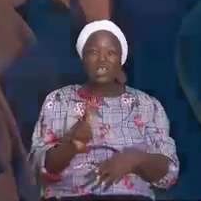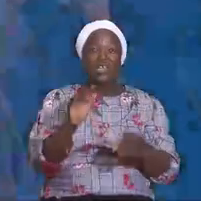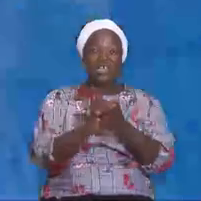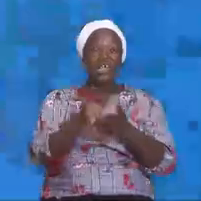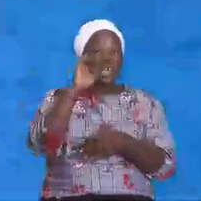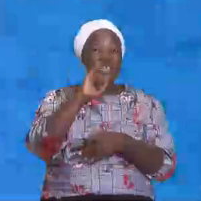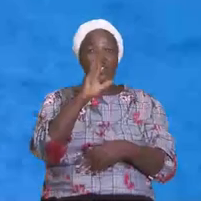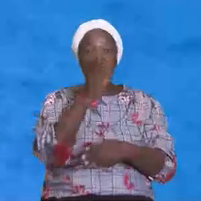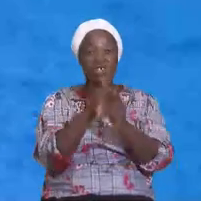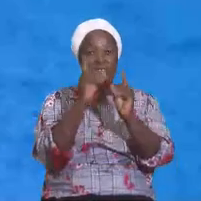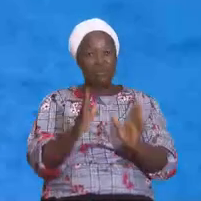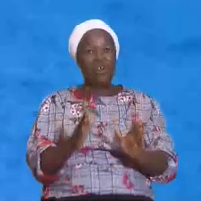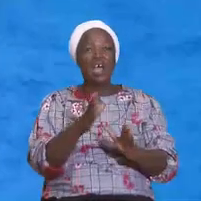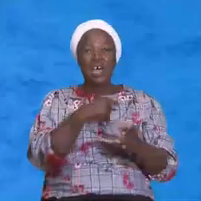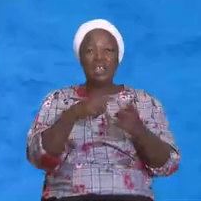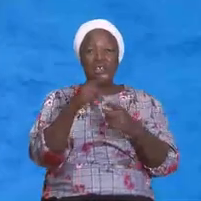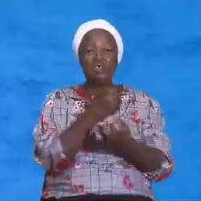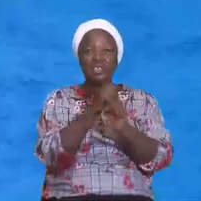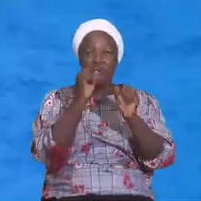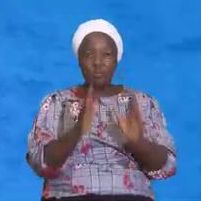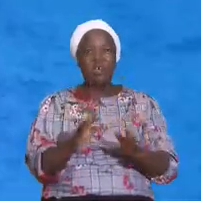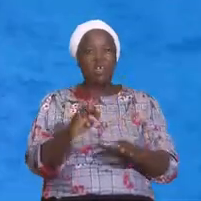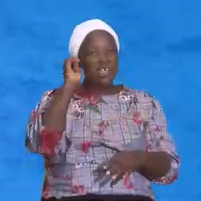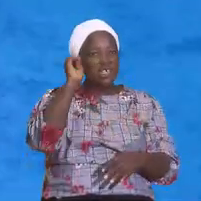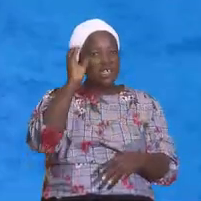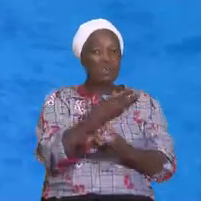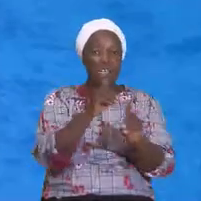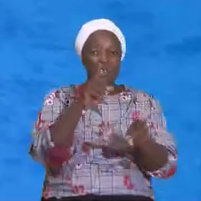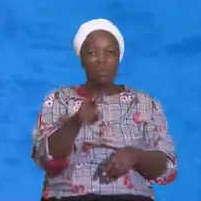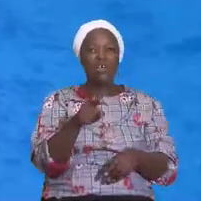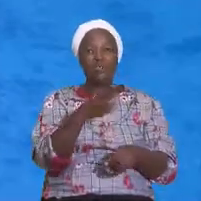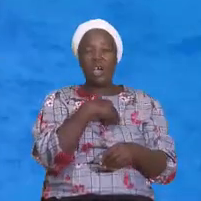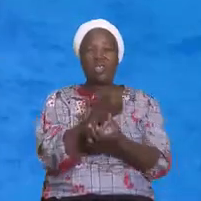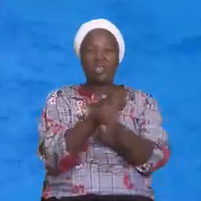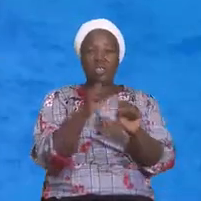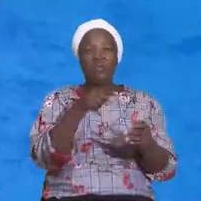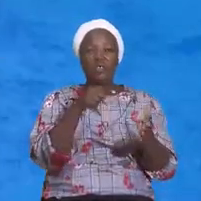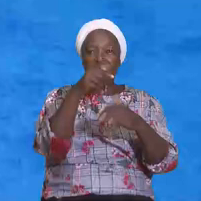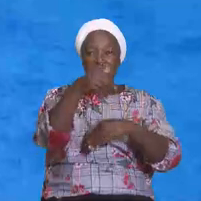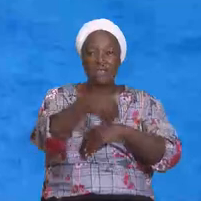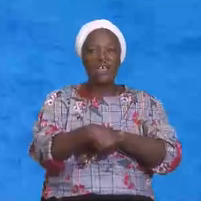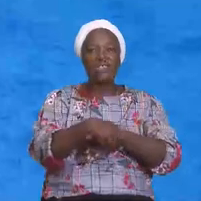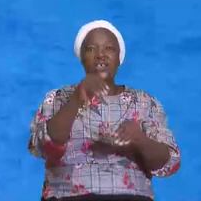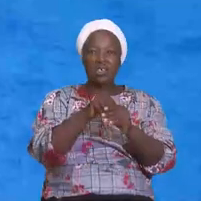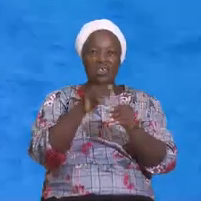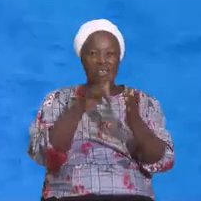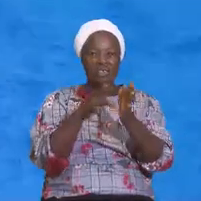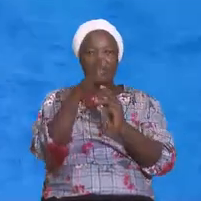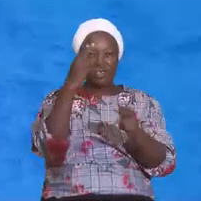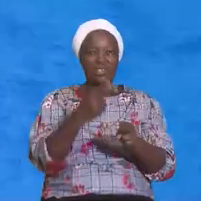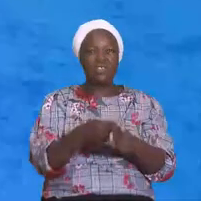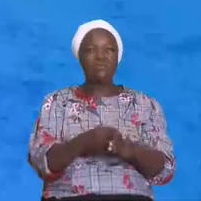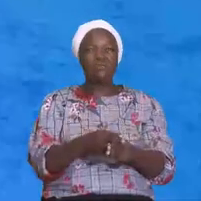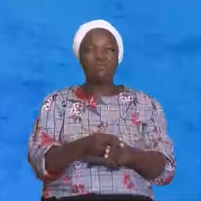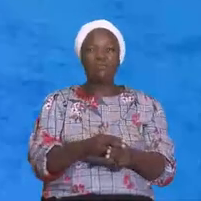ton guérisseur. Il va te guérir ce soir. Publiquement. Il est ton libérateur. Il va te délivrer.